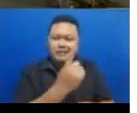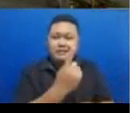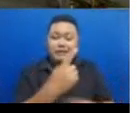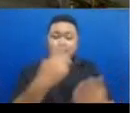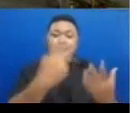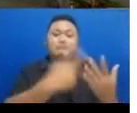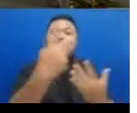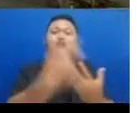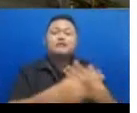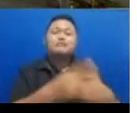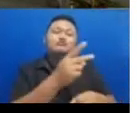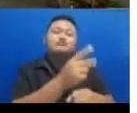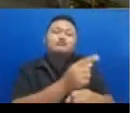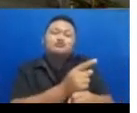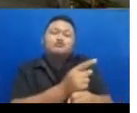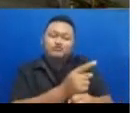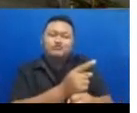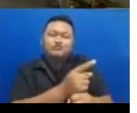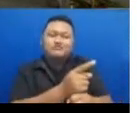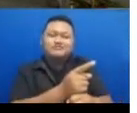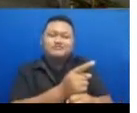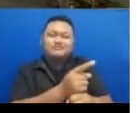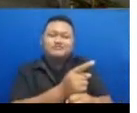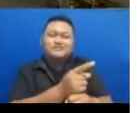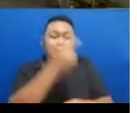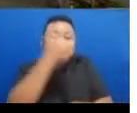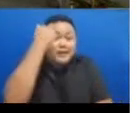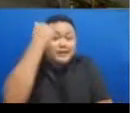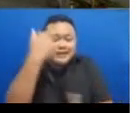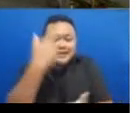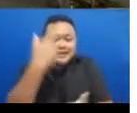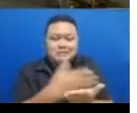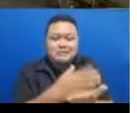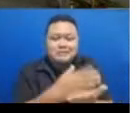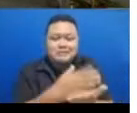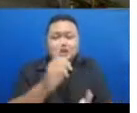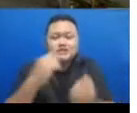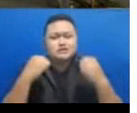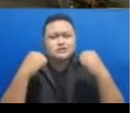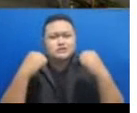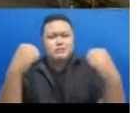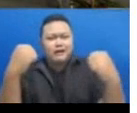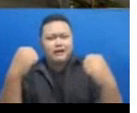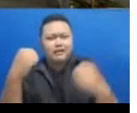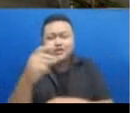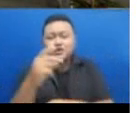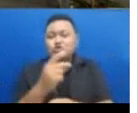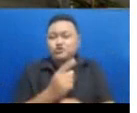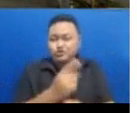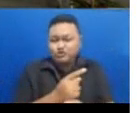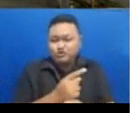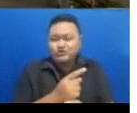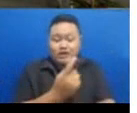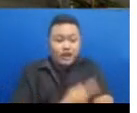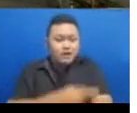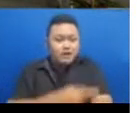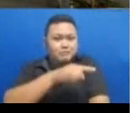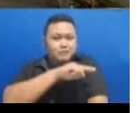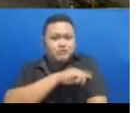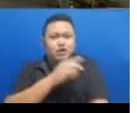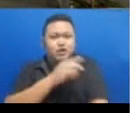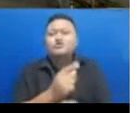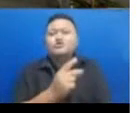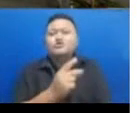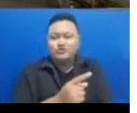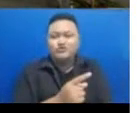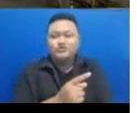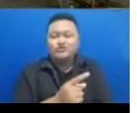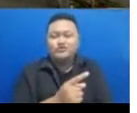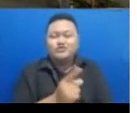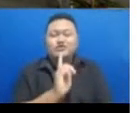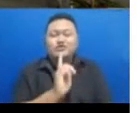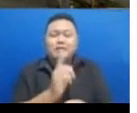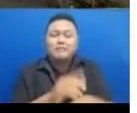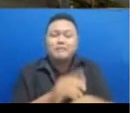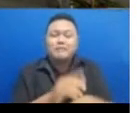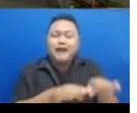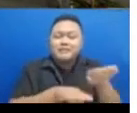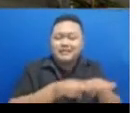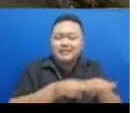dan Berbagi, seri Semangat Guru Kemampuan Non-Teknis dalam Adaptasi Teknologi.